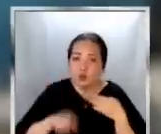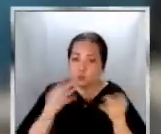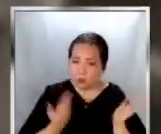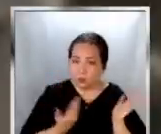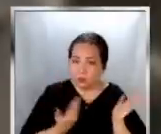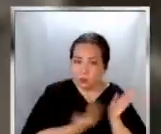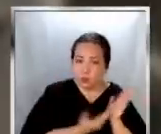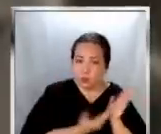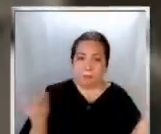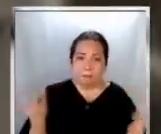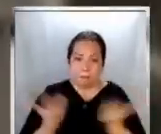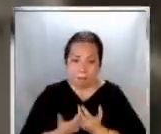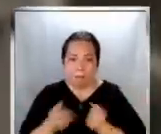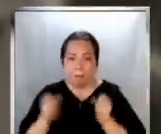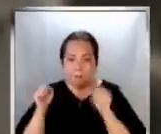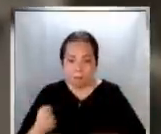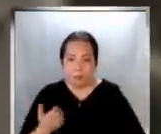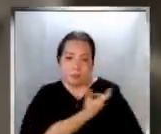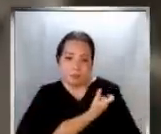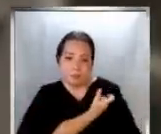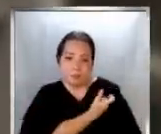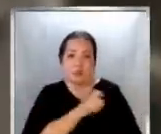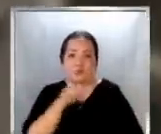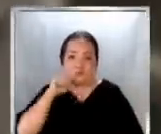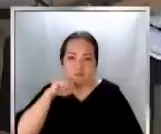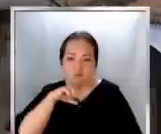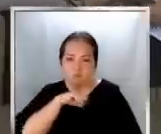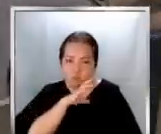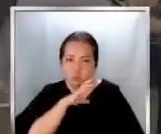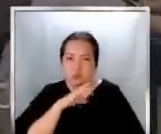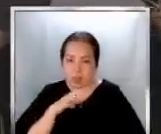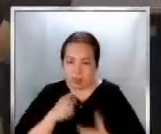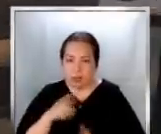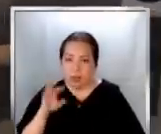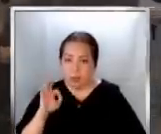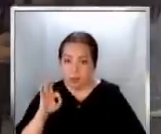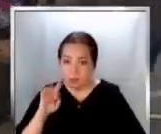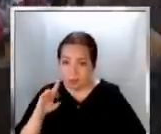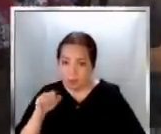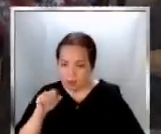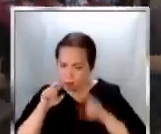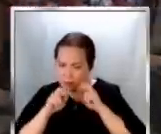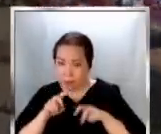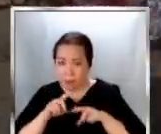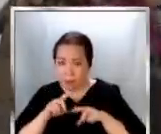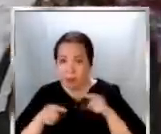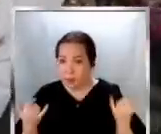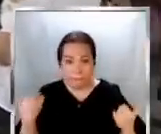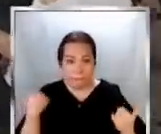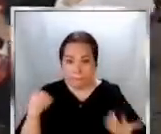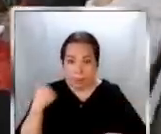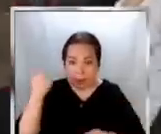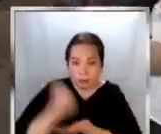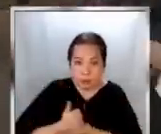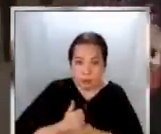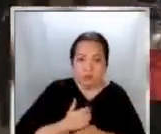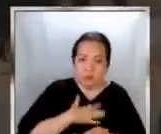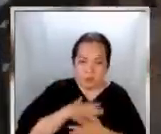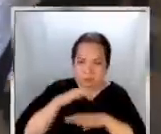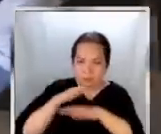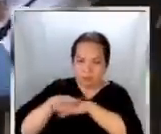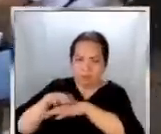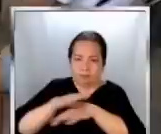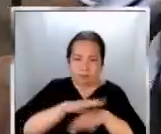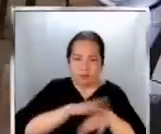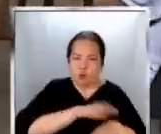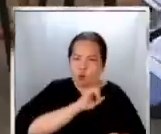citizens. Susuriin muna ito ng Food and Drug Administration. Pero habang wala pang go signal, paalala ng DOH sa vaccination